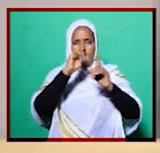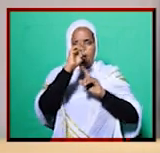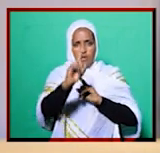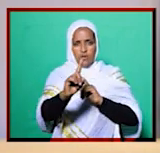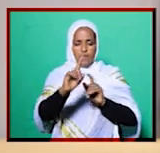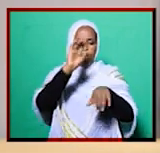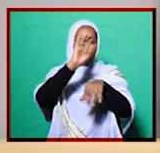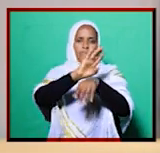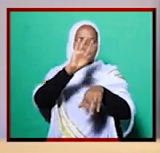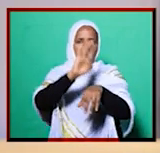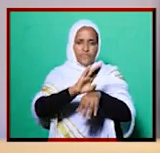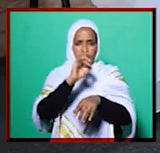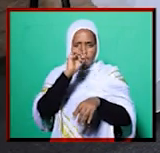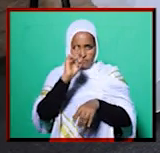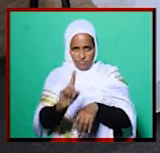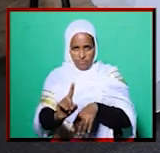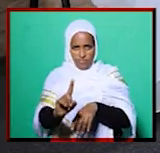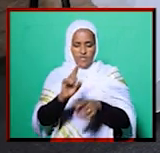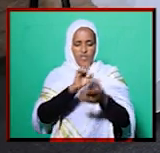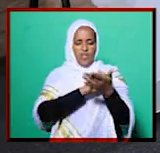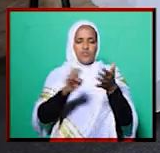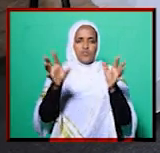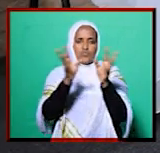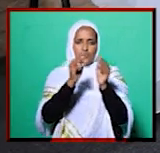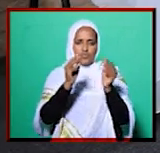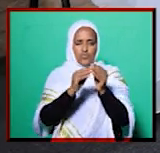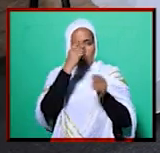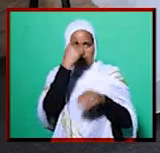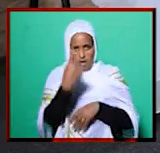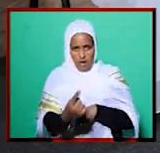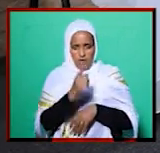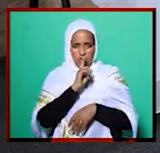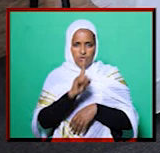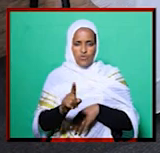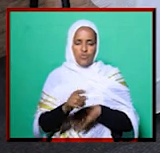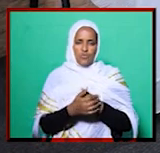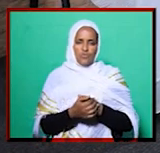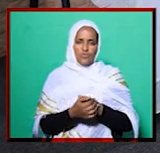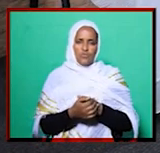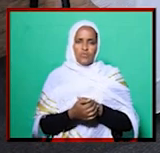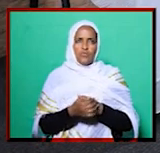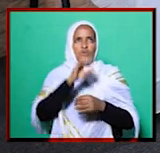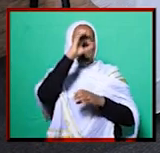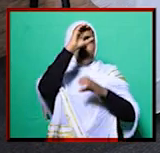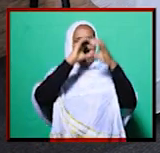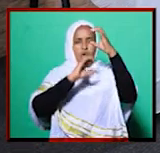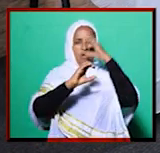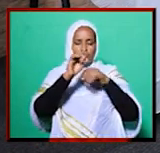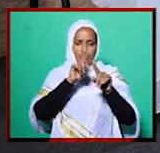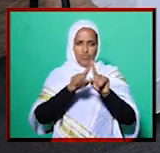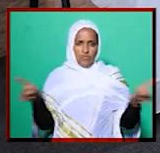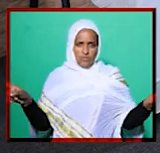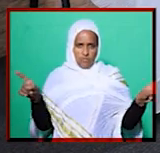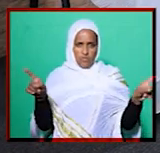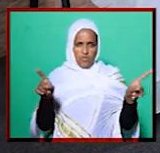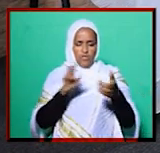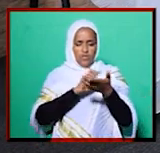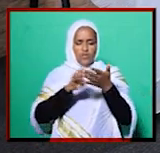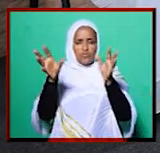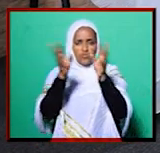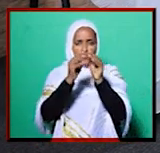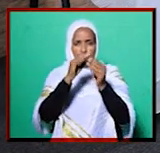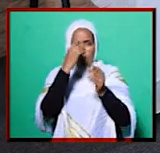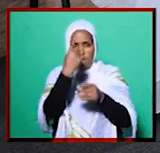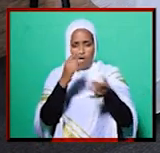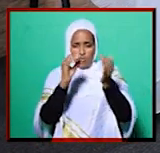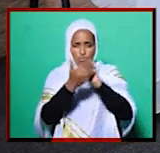አንድ ቋንቋ ስለሆነ ቤተክርስቲያን አንዲት ናት። ቅዱስ ሲኖዶስ አንድ ነው፣ መዋቅሩ ነው የተለያየ። ቅዱስ